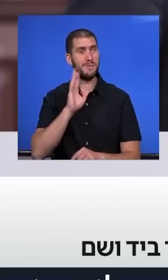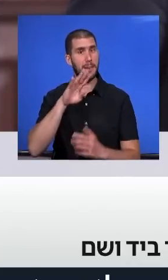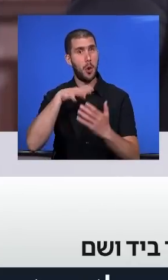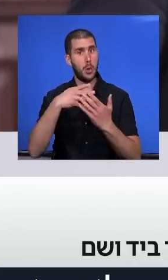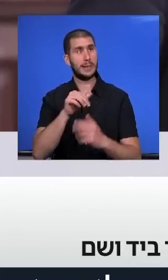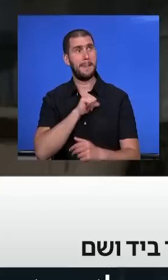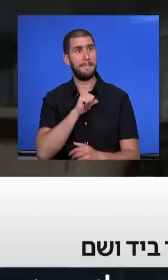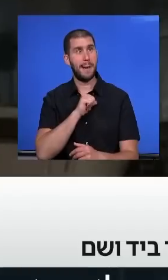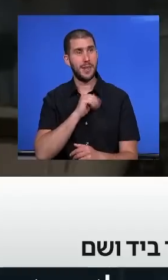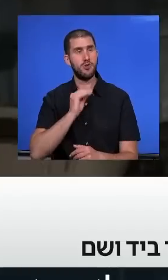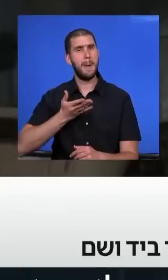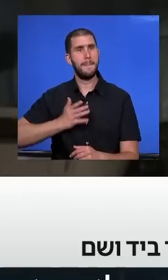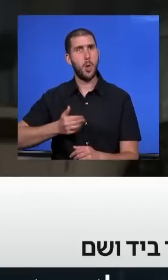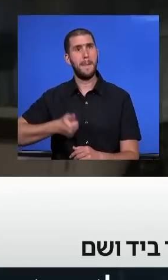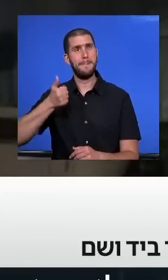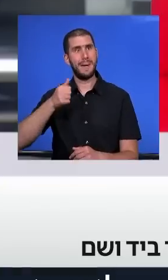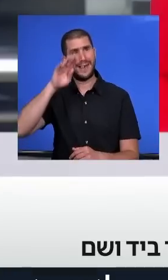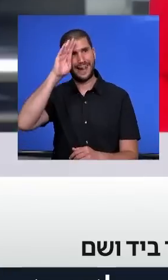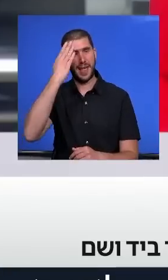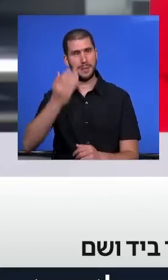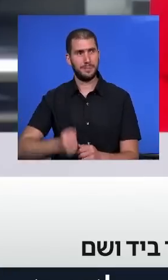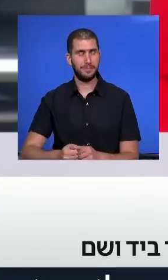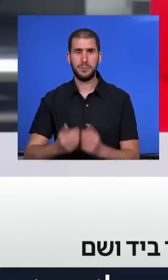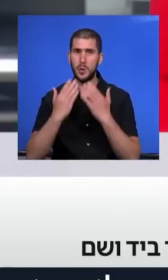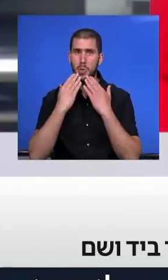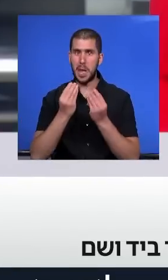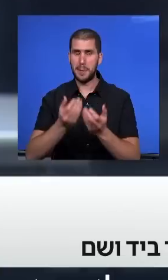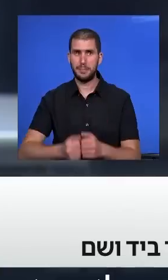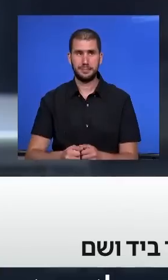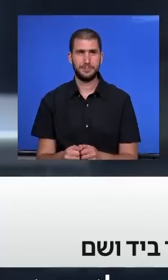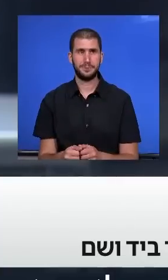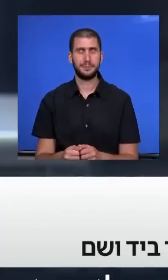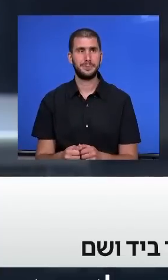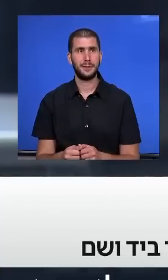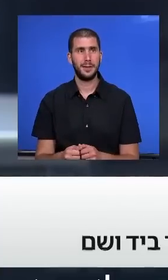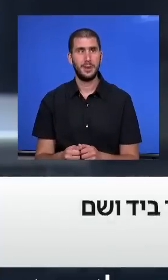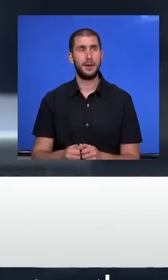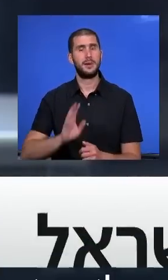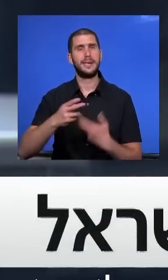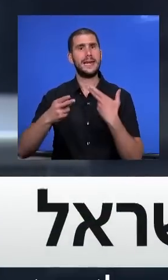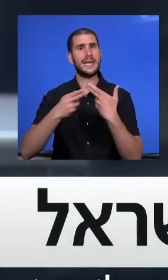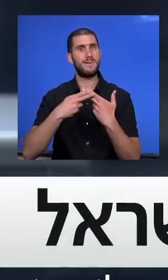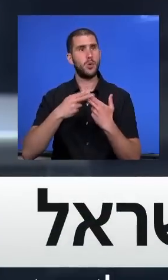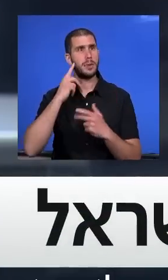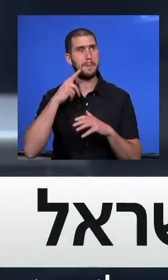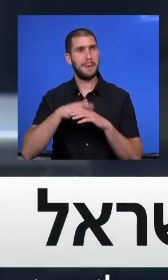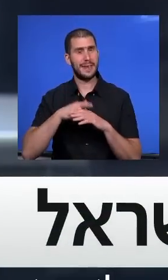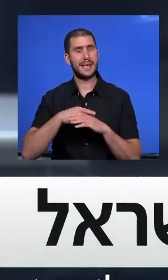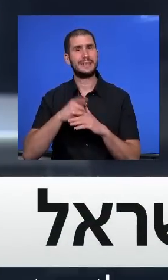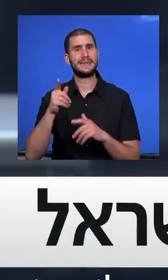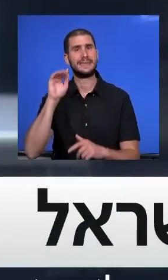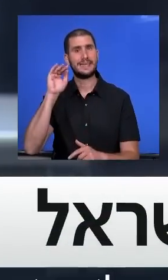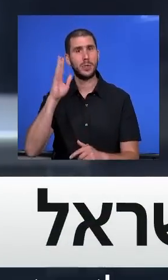מעניין של בנו של הבכיר האיראני. גילי, תודה רבה. עוד התקרבות מטרידה בין סעודיה